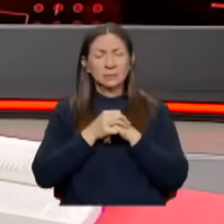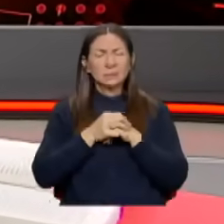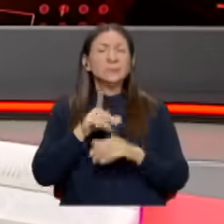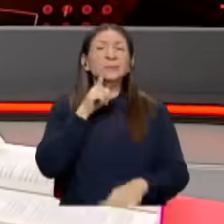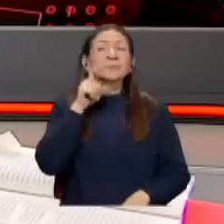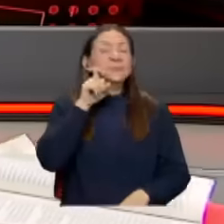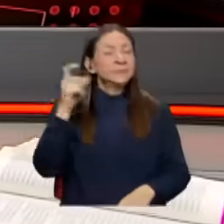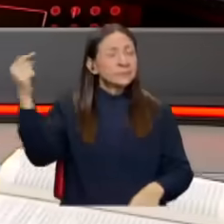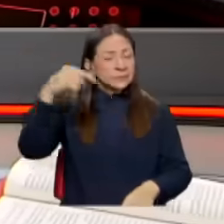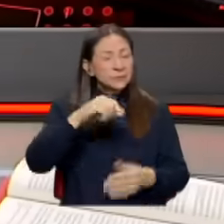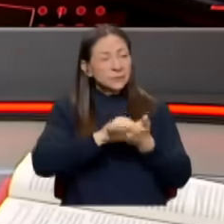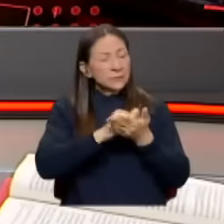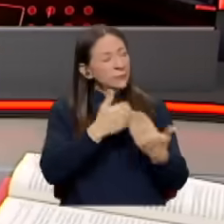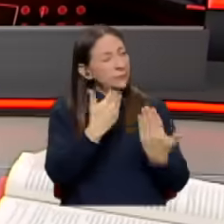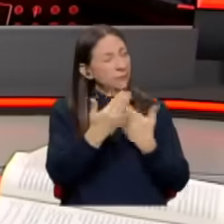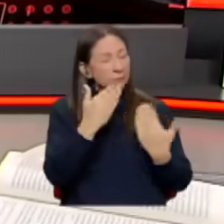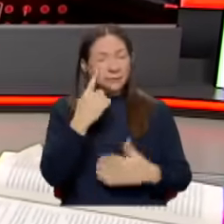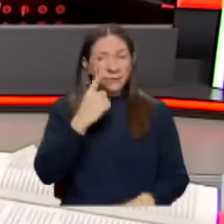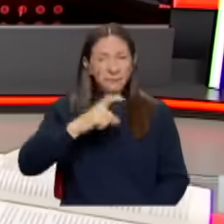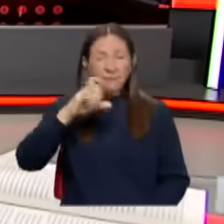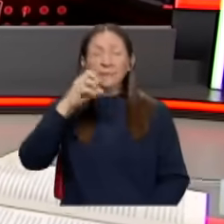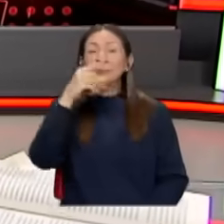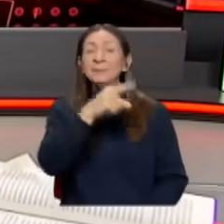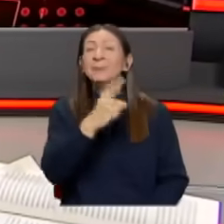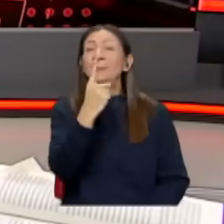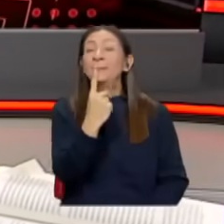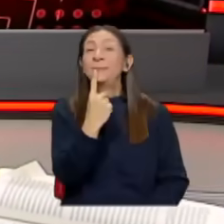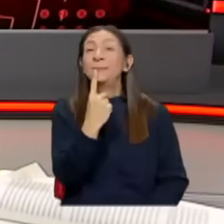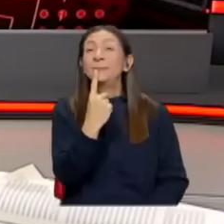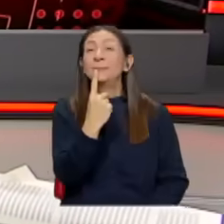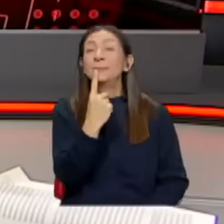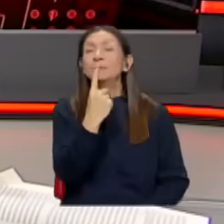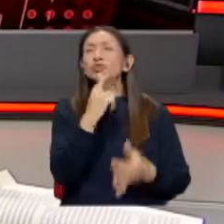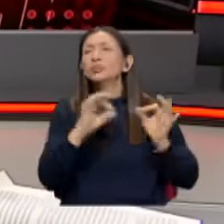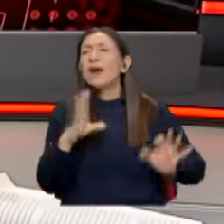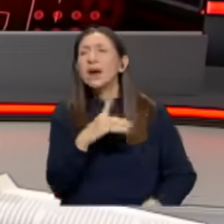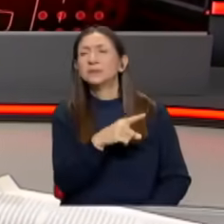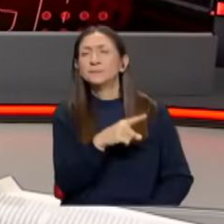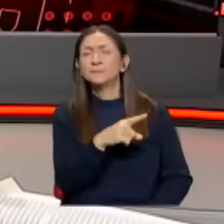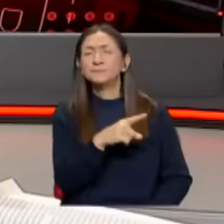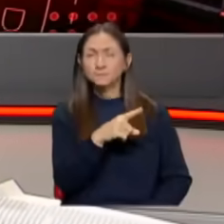Katar dönüşü gazetecilerle sohbetinde Cumhurbaşkanı Erdoğan'ın kurduğu bir cümle var.